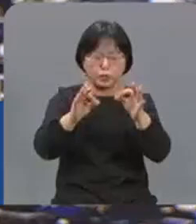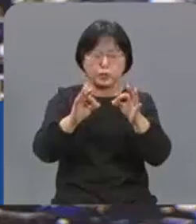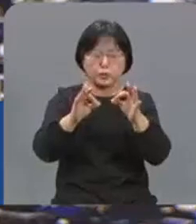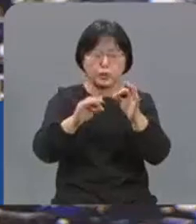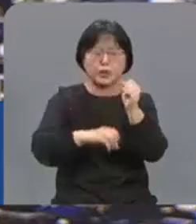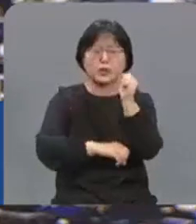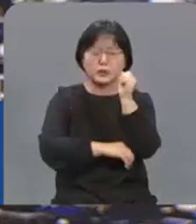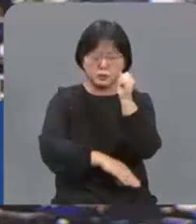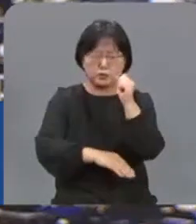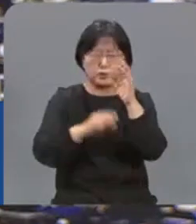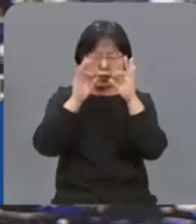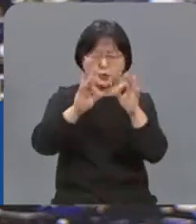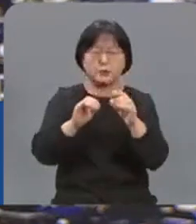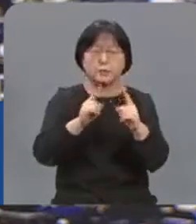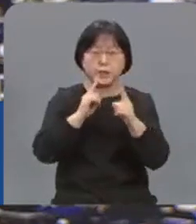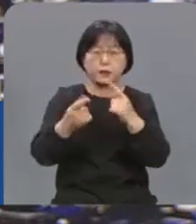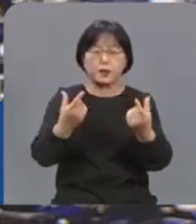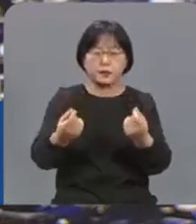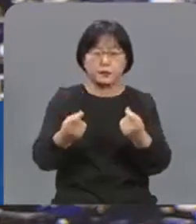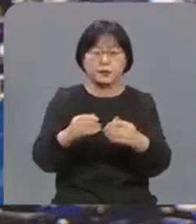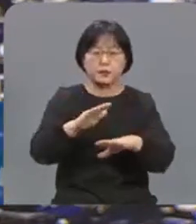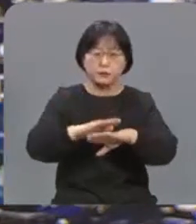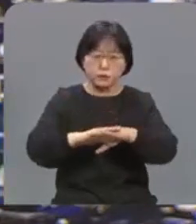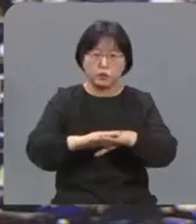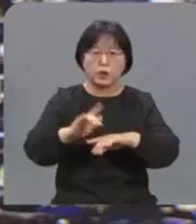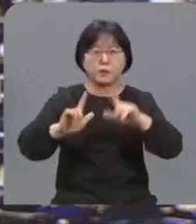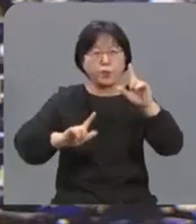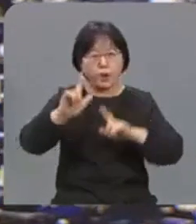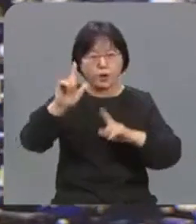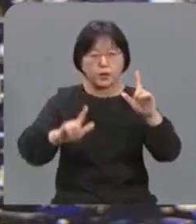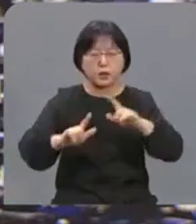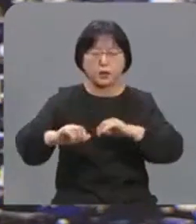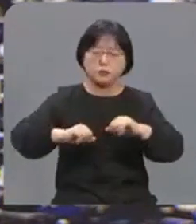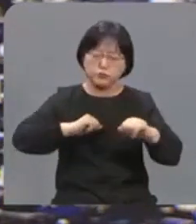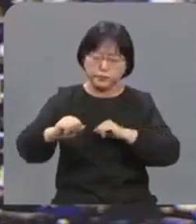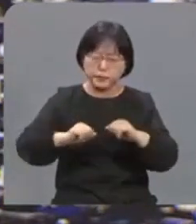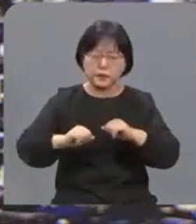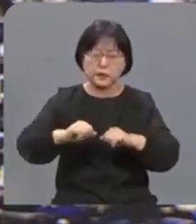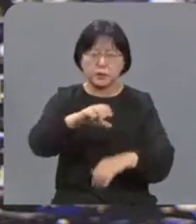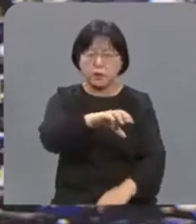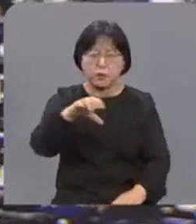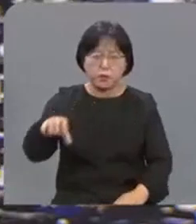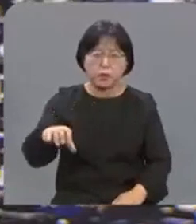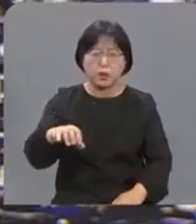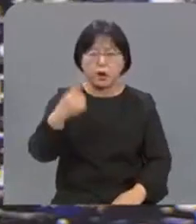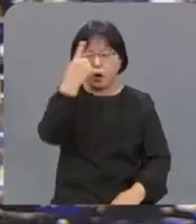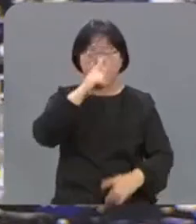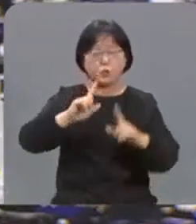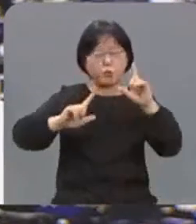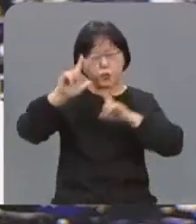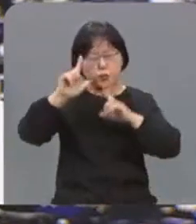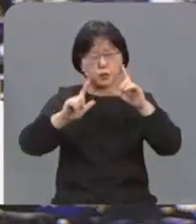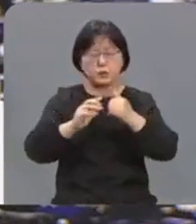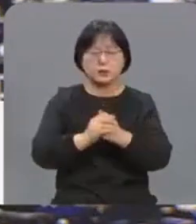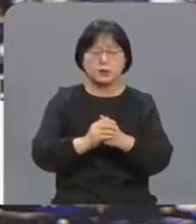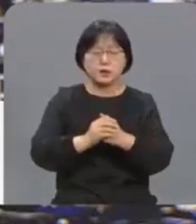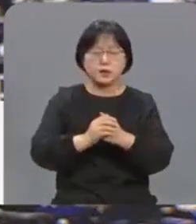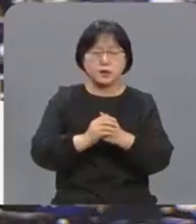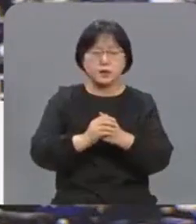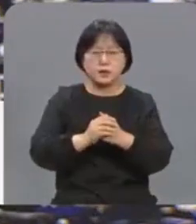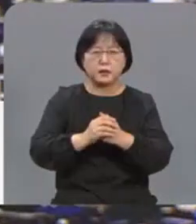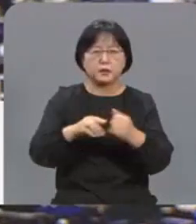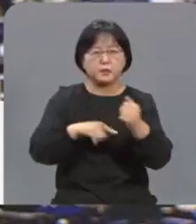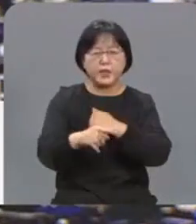기반을 둔 시각 언어라고 할 수 있습니다. 그래서 손의 모양이나 움직임, 위치, 얼굴 표정에 따라서